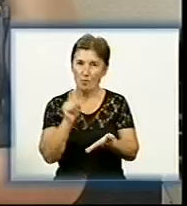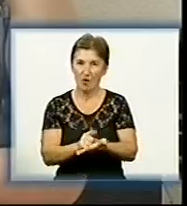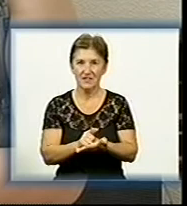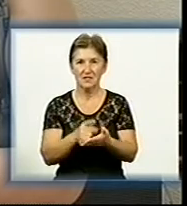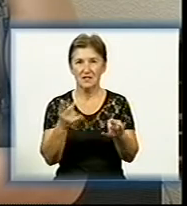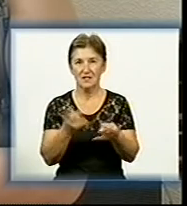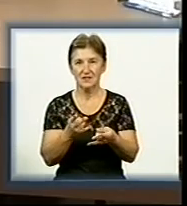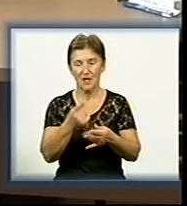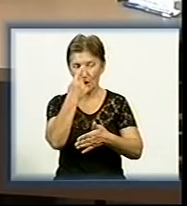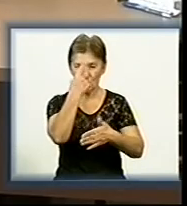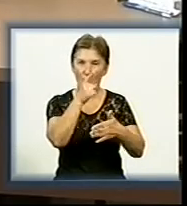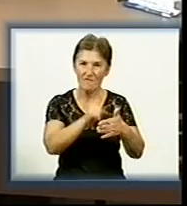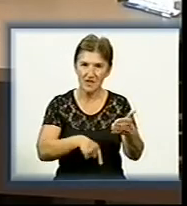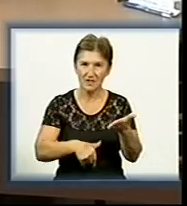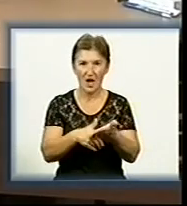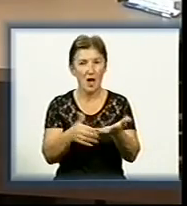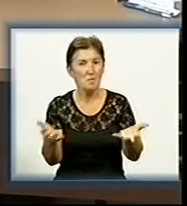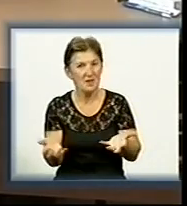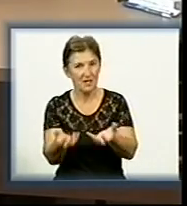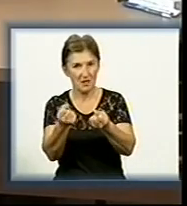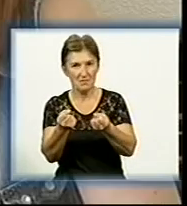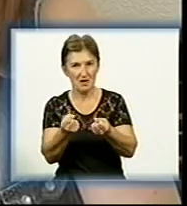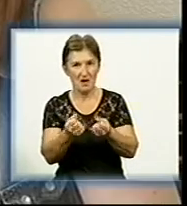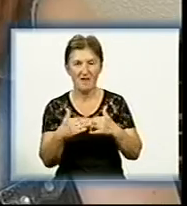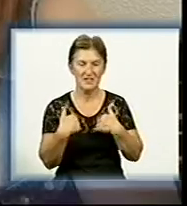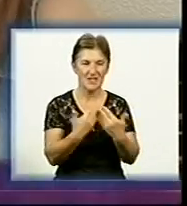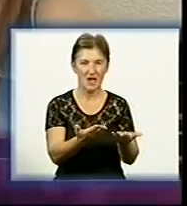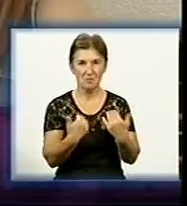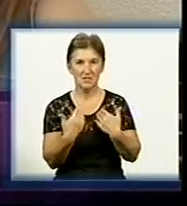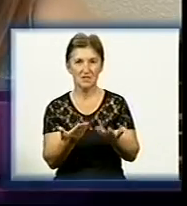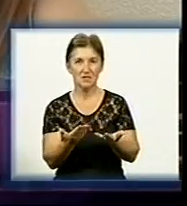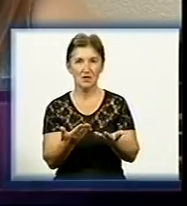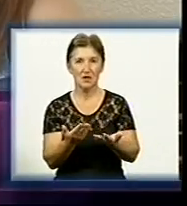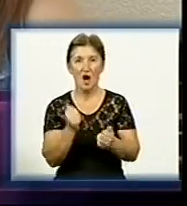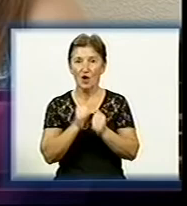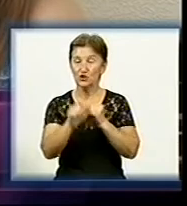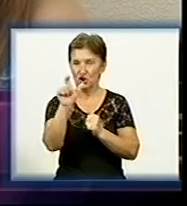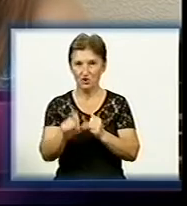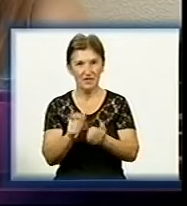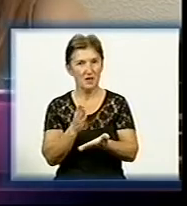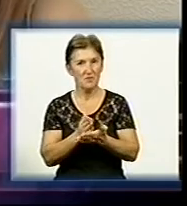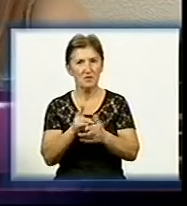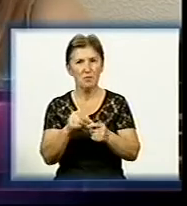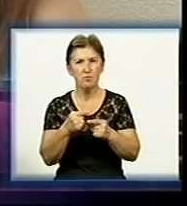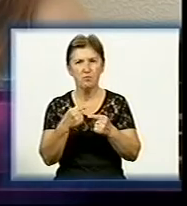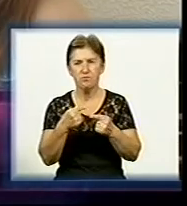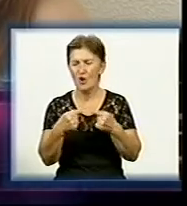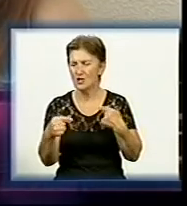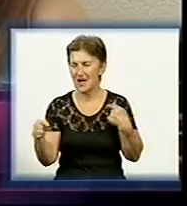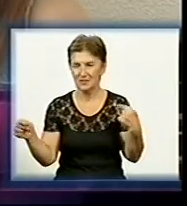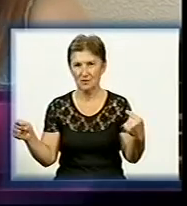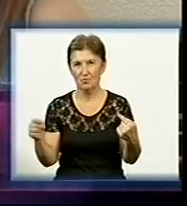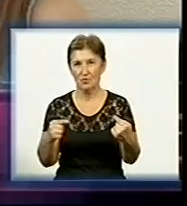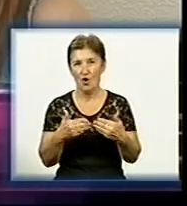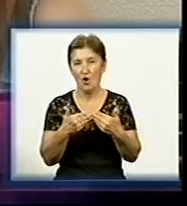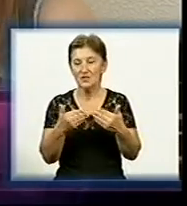складовими дружби є довіра, підтримка та взаємність. Каждый человек имеет возможность по-разному открываться в дружбе, по-разному